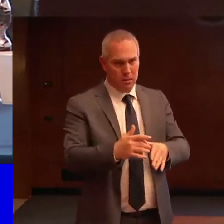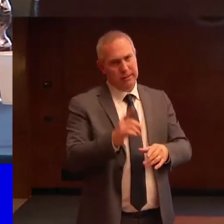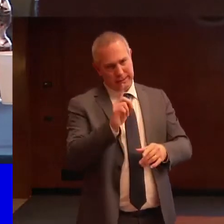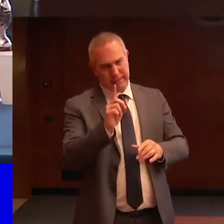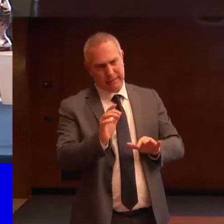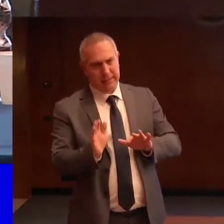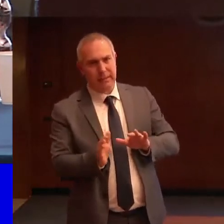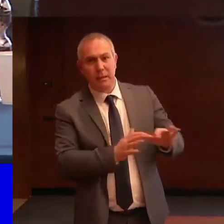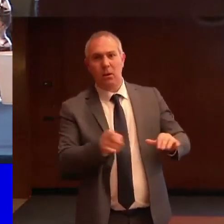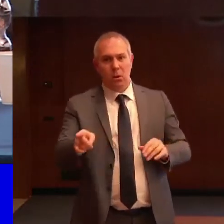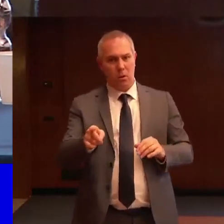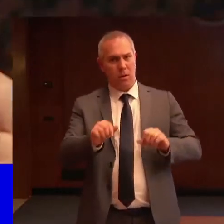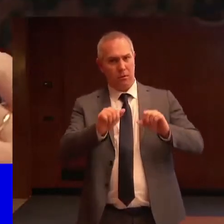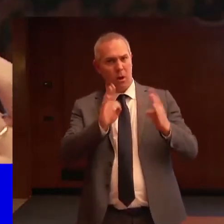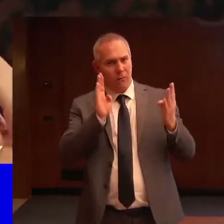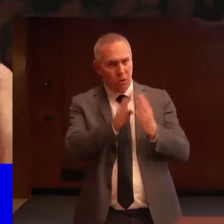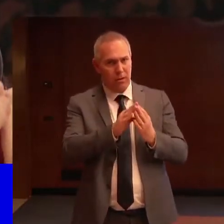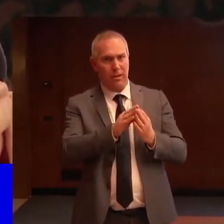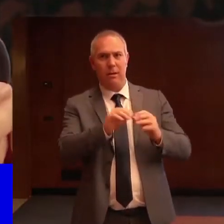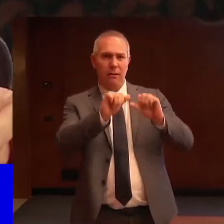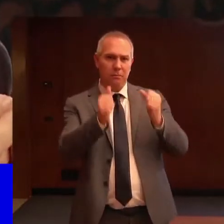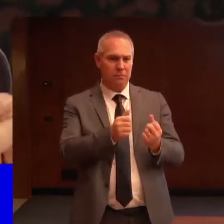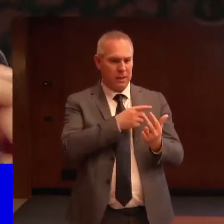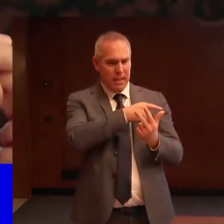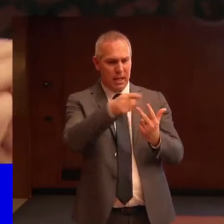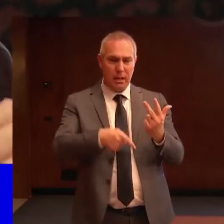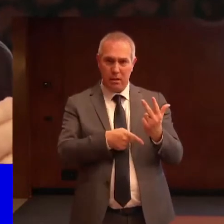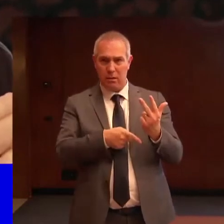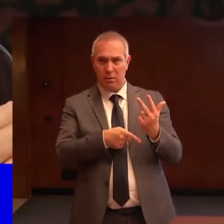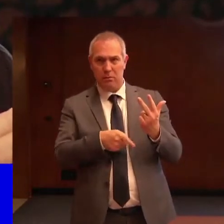tre modalità di occuparsi